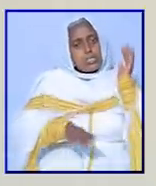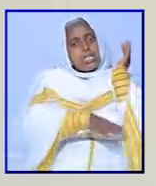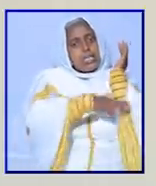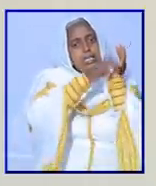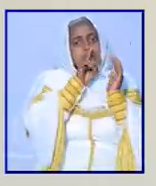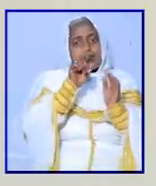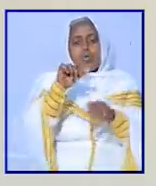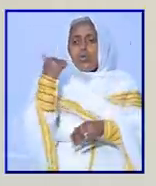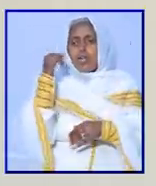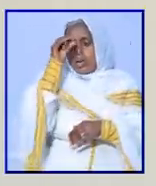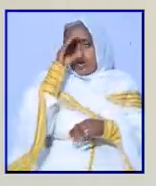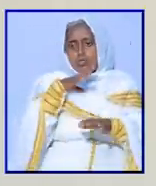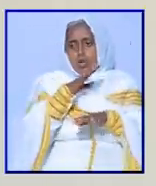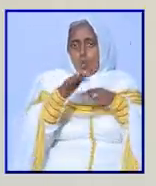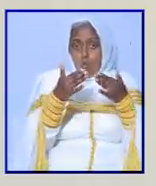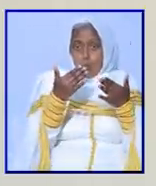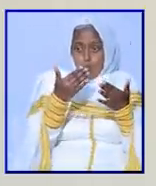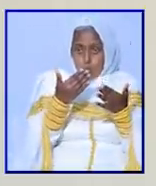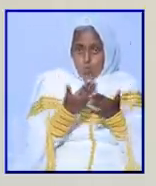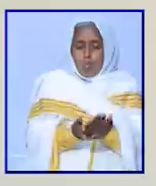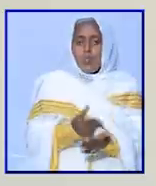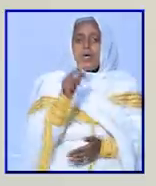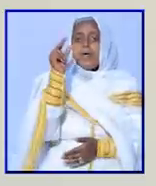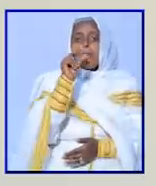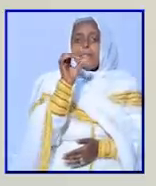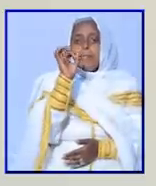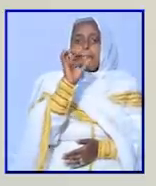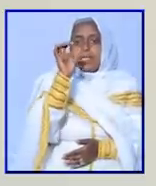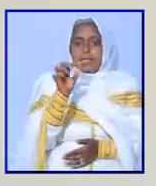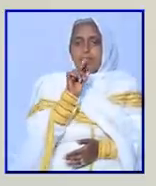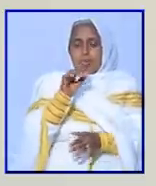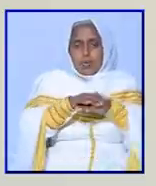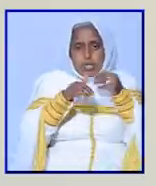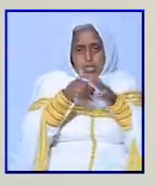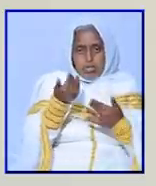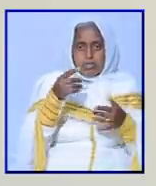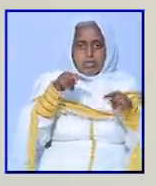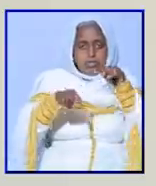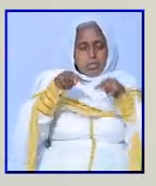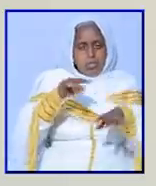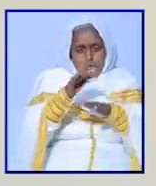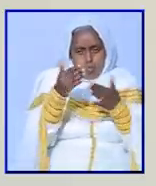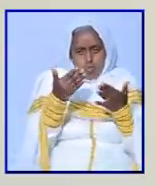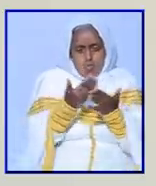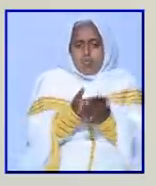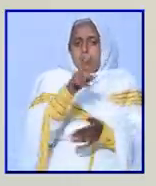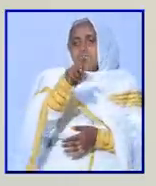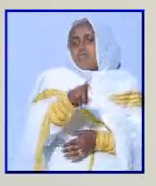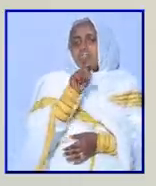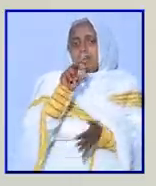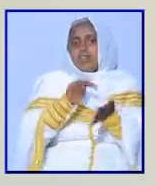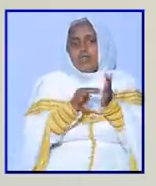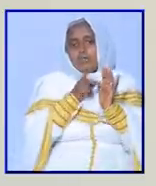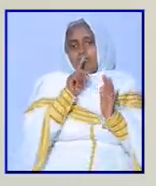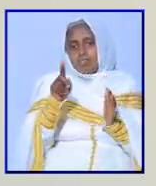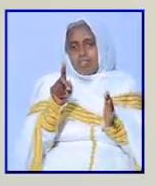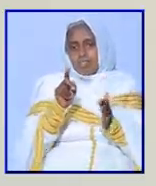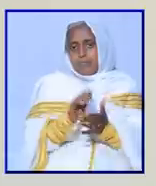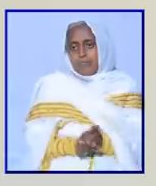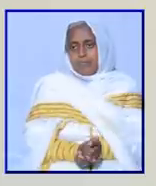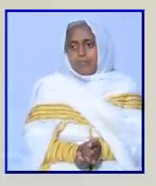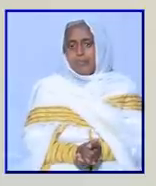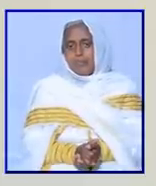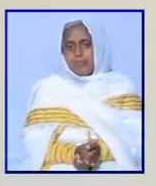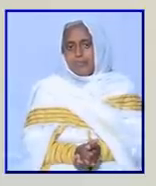ነው ሌላው ሰው ሁሉ ብልት ነው እጅ ነው እግር ነው ሁሉ ማስፈልጋየ ነው ለማለት